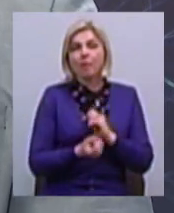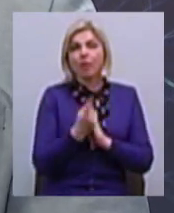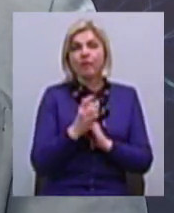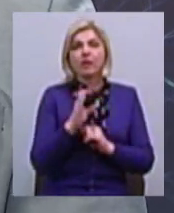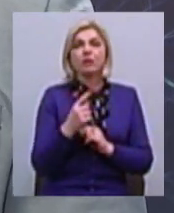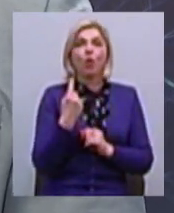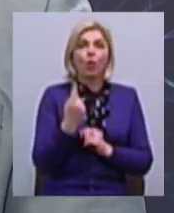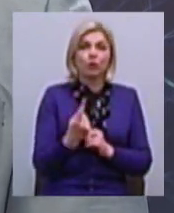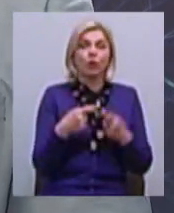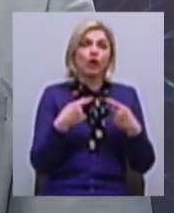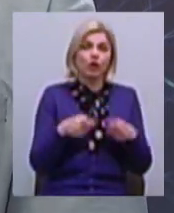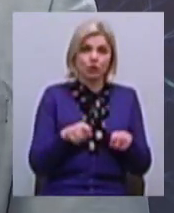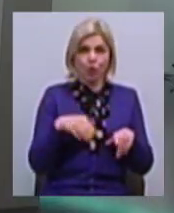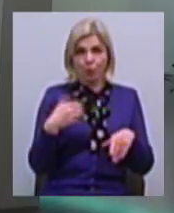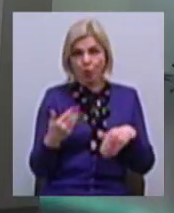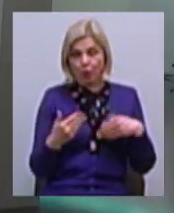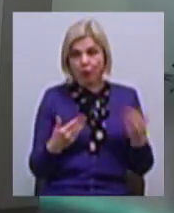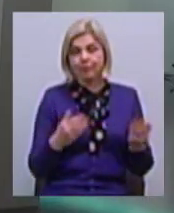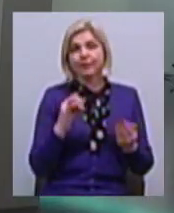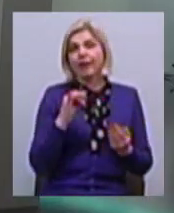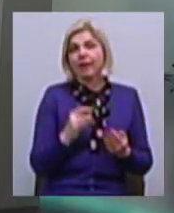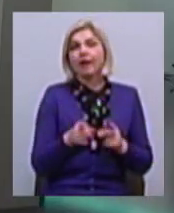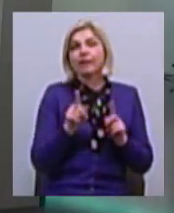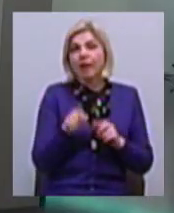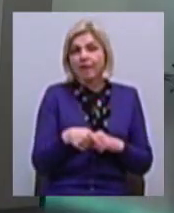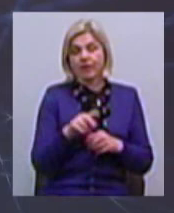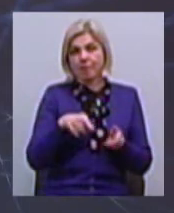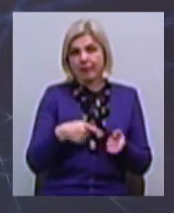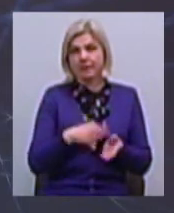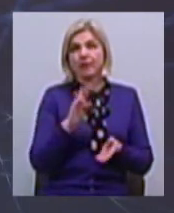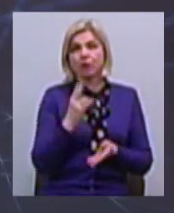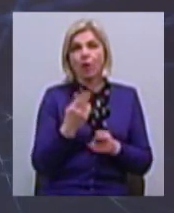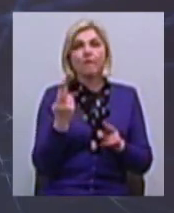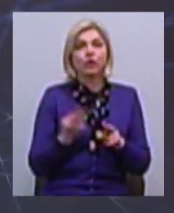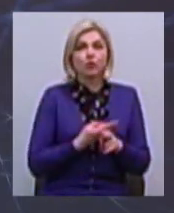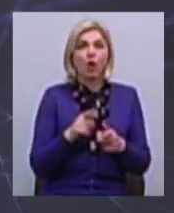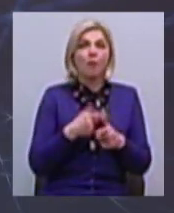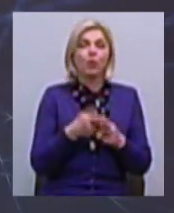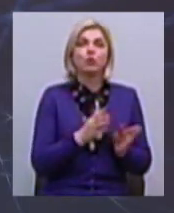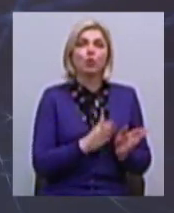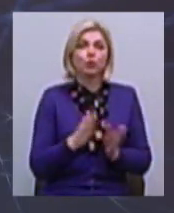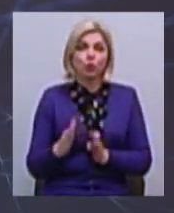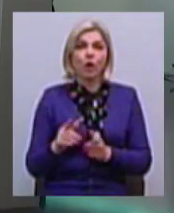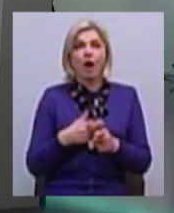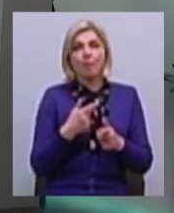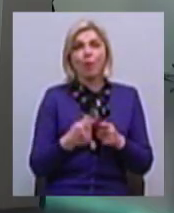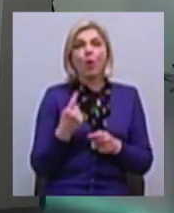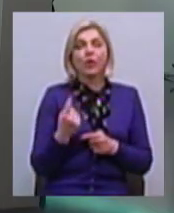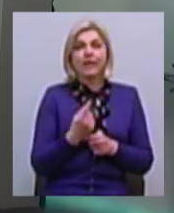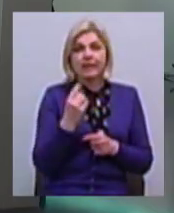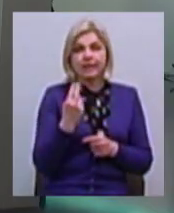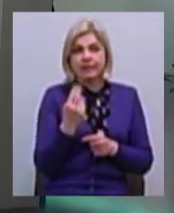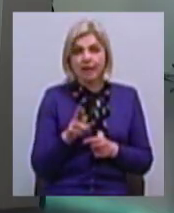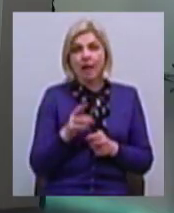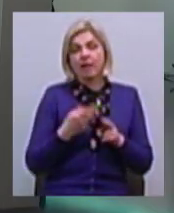одного, і з іншого боку. І навіть в місті Миколаєві відсутня або структура, або одиниця, яка б принаймні